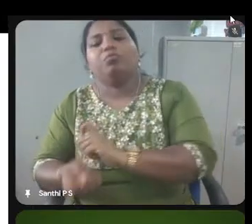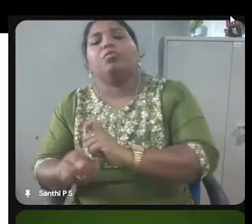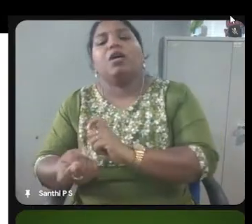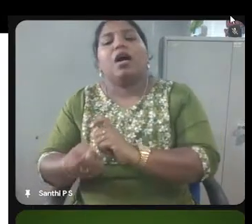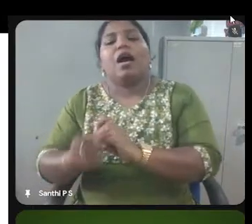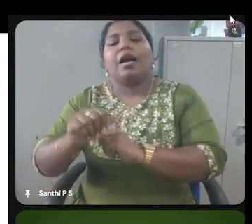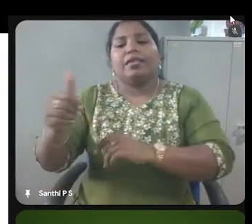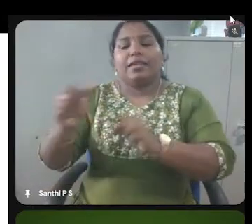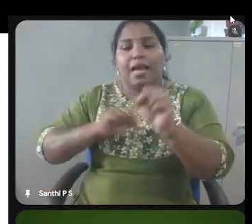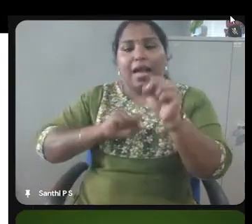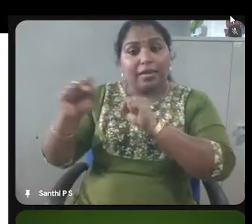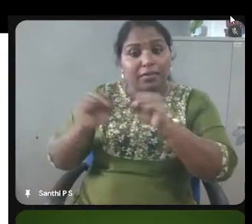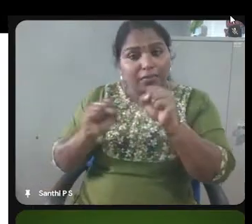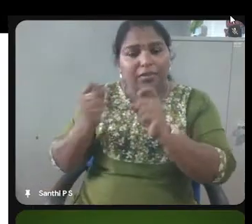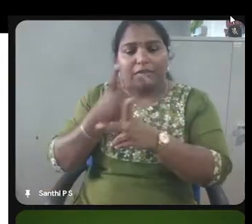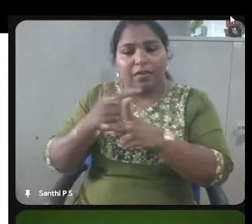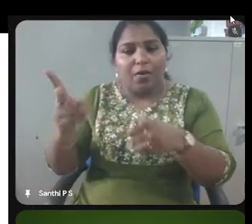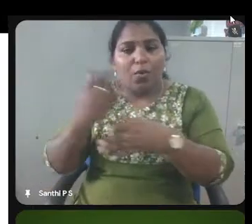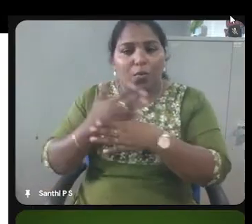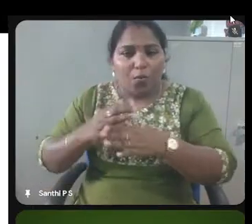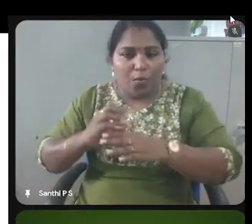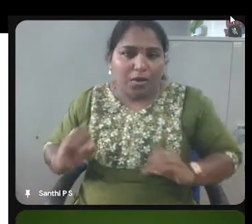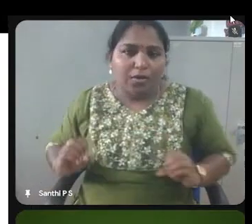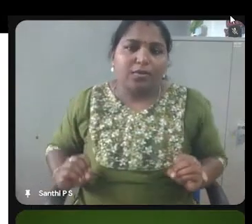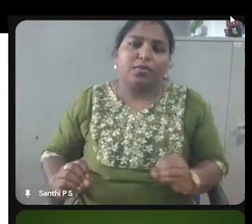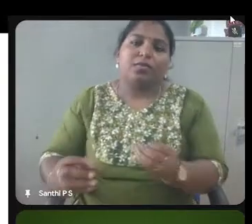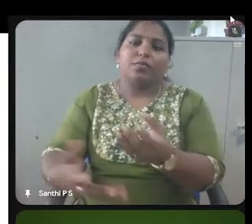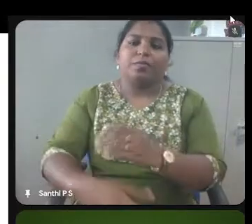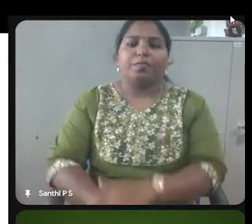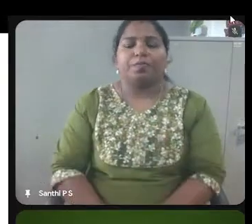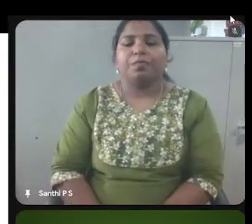ആക്ടിവിറ്റീസിലേക്ക് ചാനലൈസ് ചെയ്താലേ പറ്റത്തുള്ളൂ.